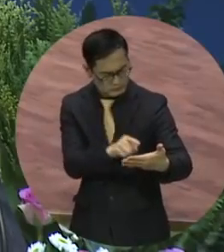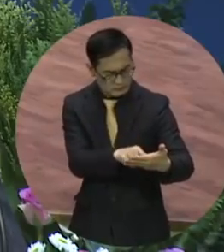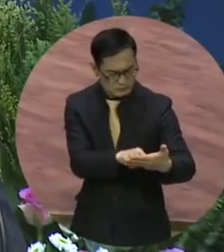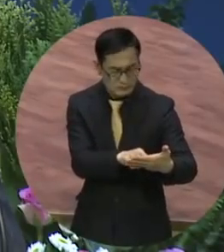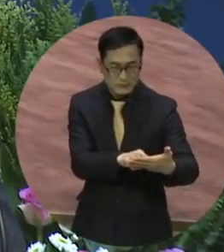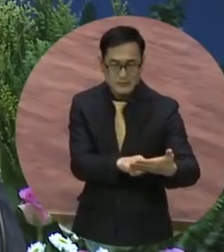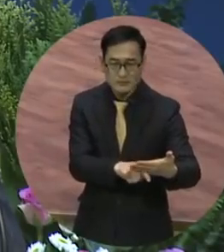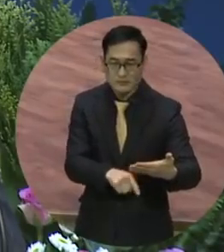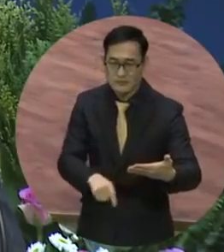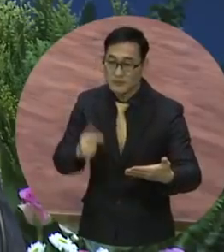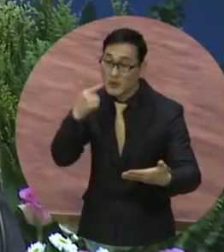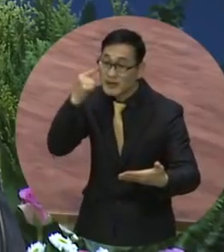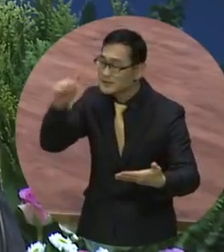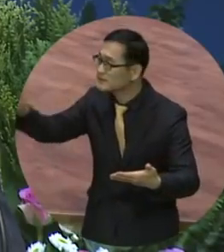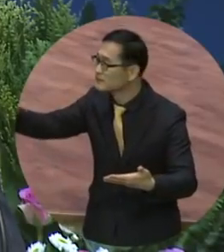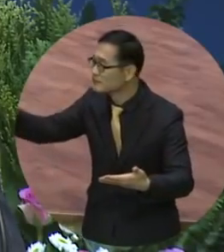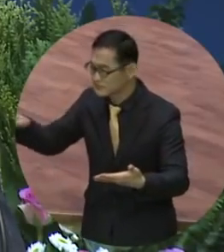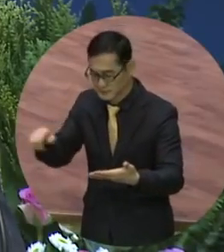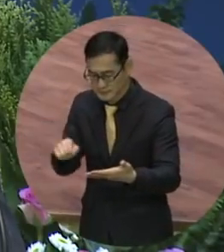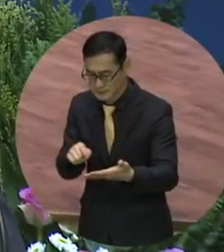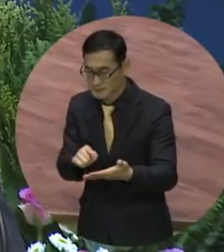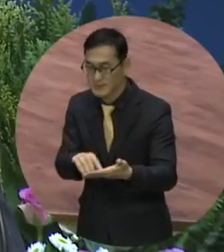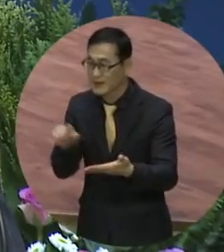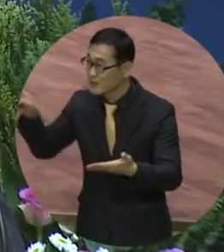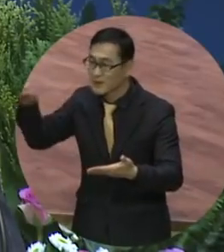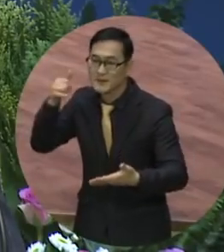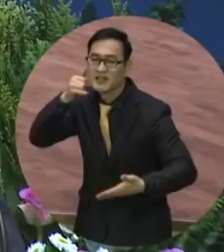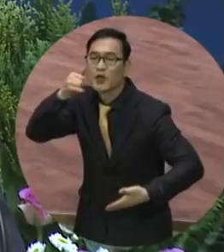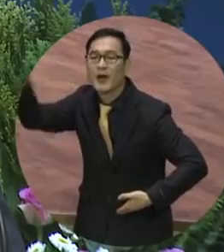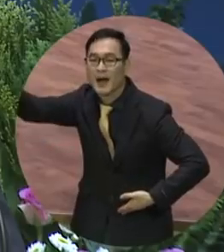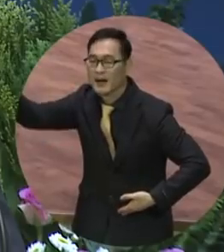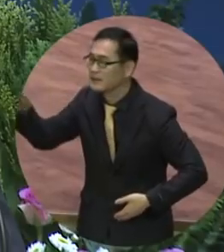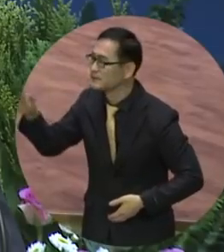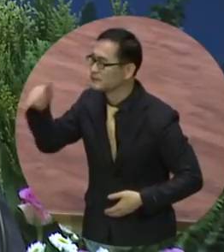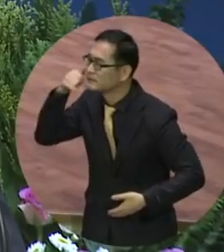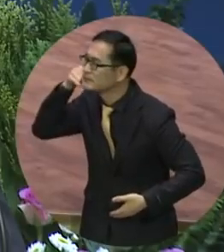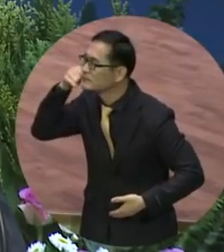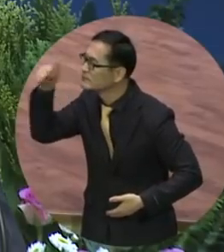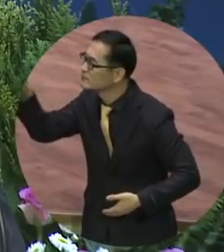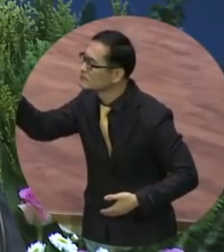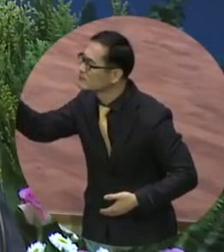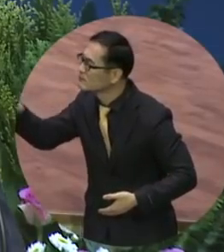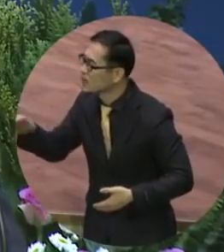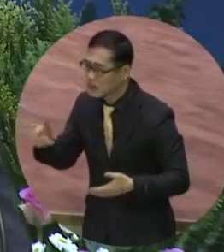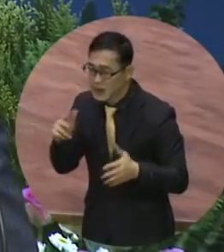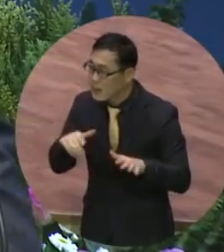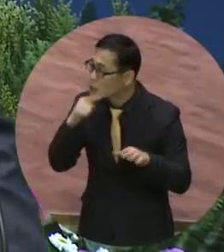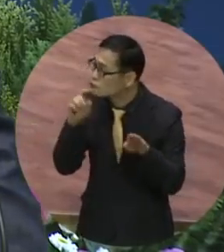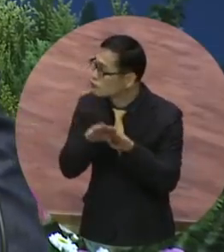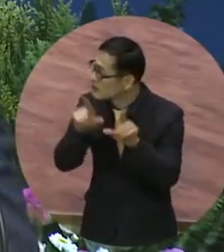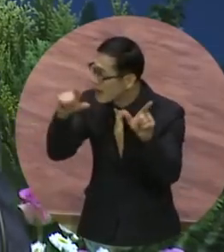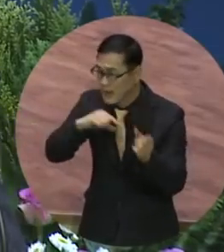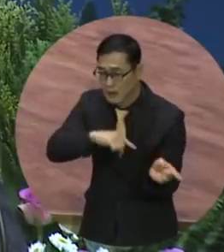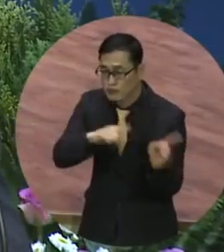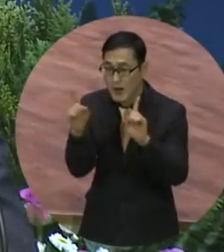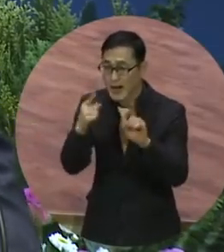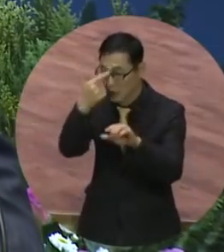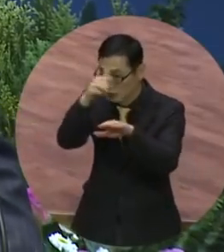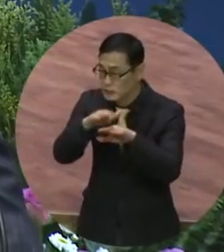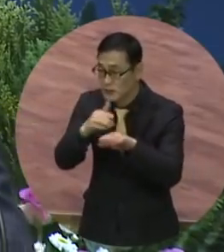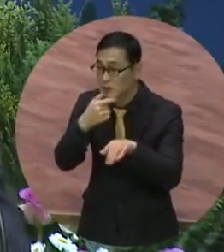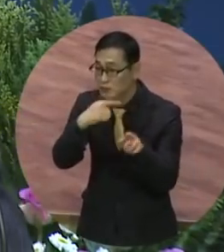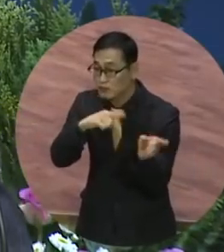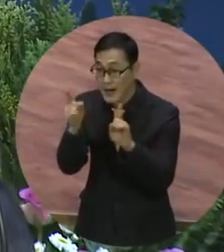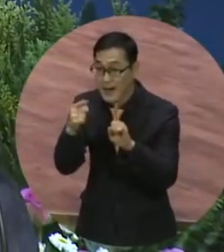있어서 목사님께 조심스럽게 전화를 했습니다. 목사님 이번 주 부활주일도 아닌데 어떻게